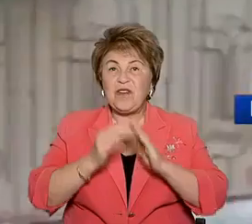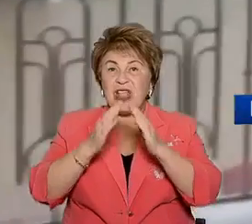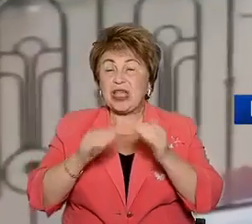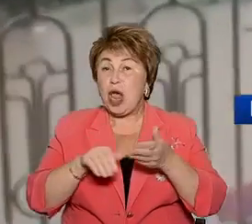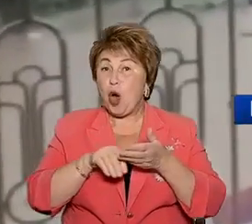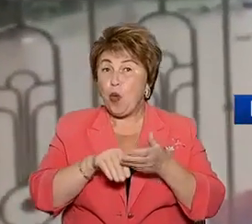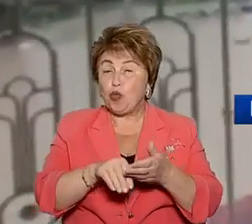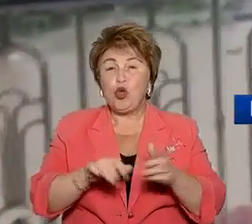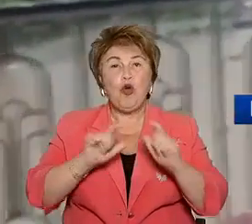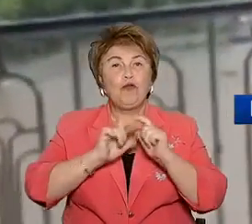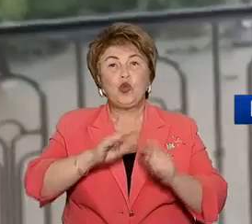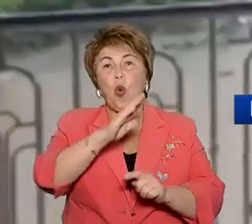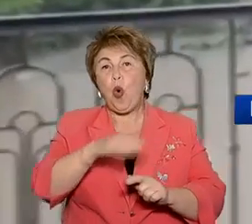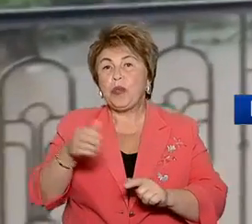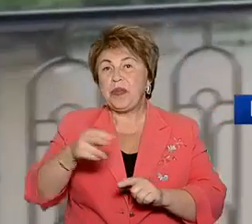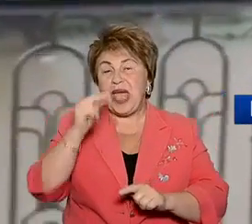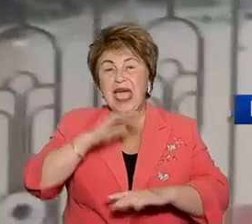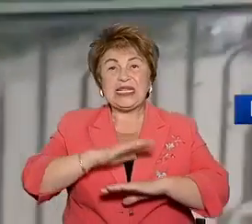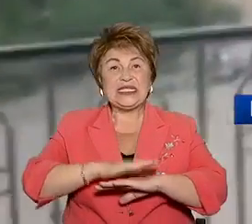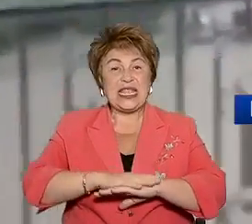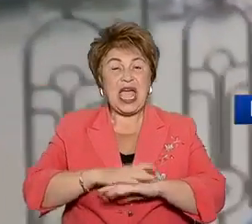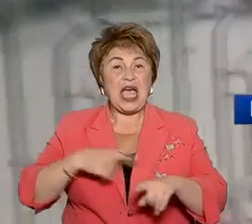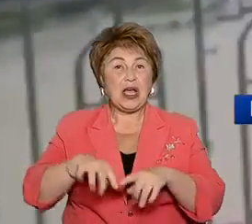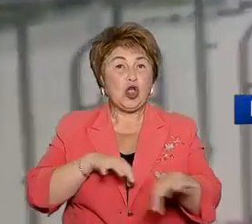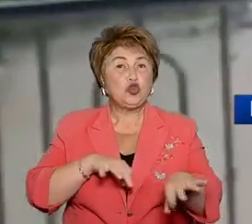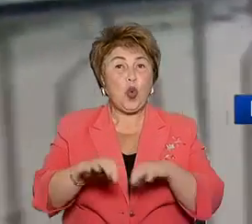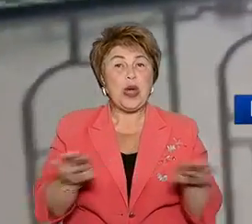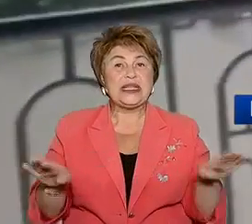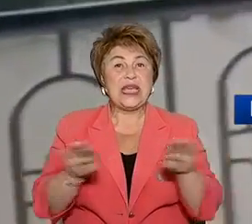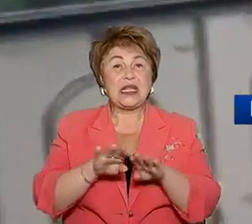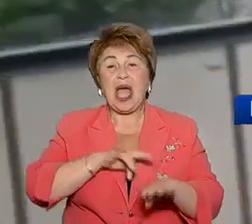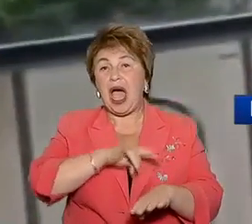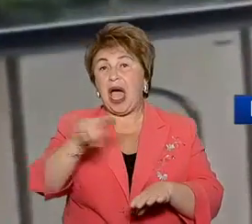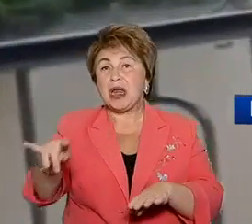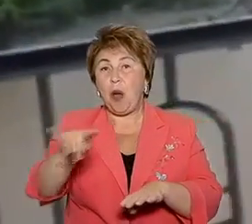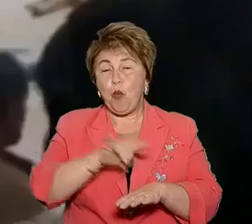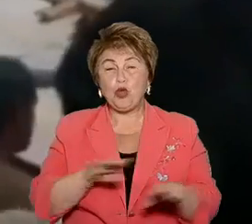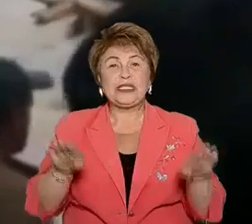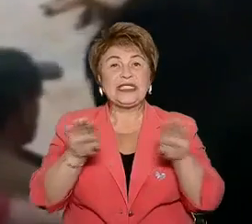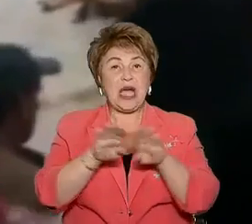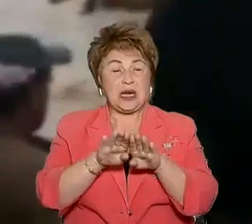помощи. В школах отменяют занятия, не ходит городской транспорт, закрыт международный аэропорт Качин в штате Керала.